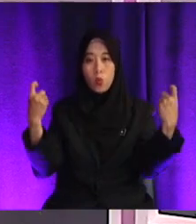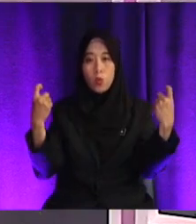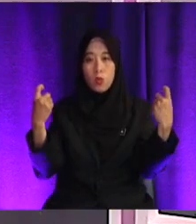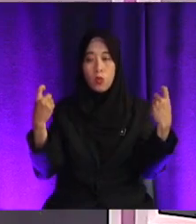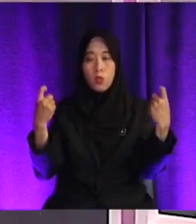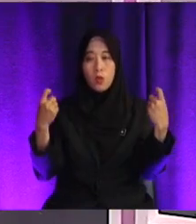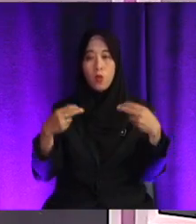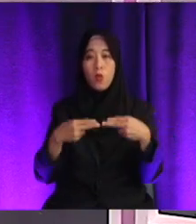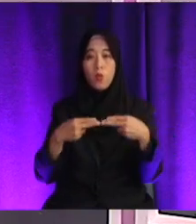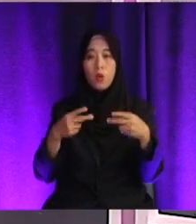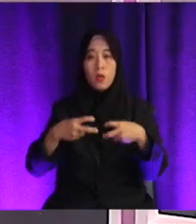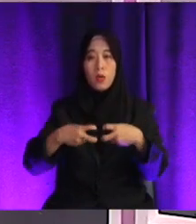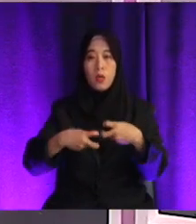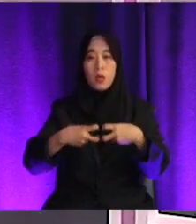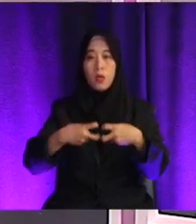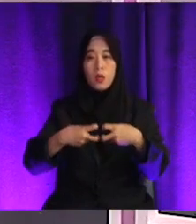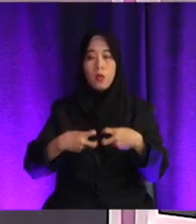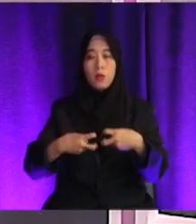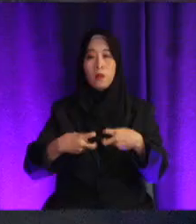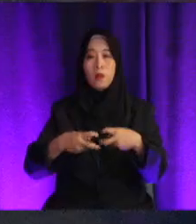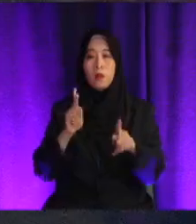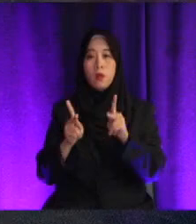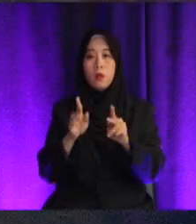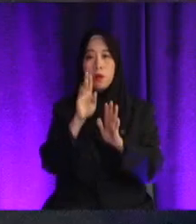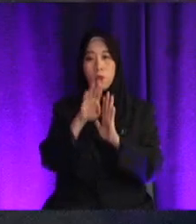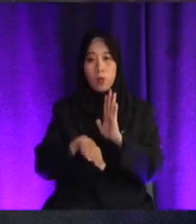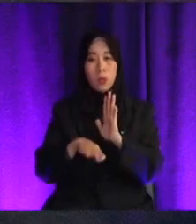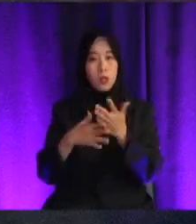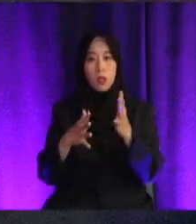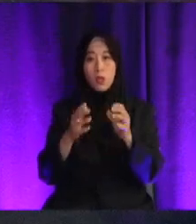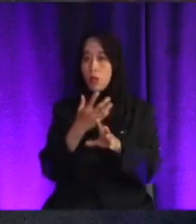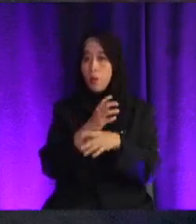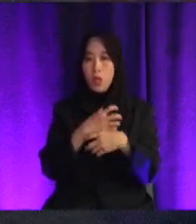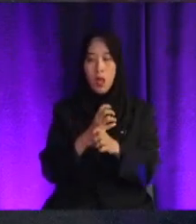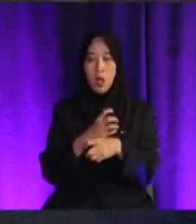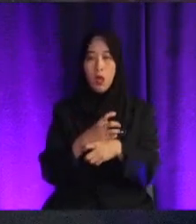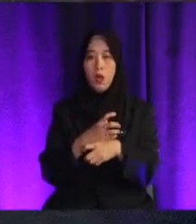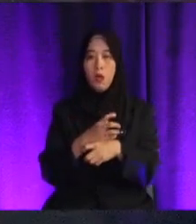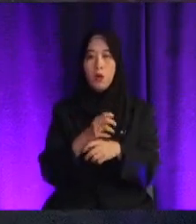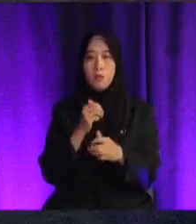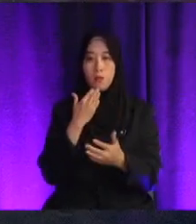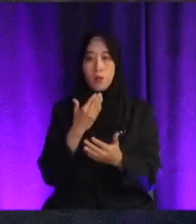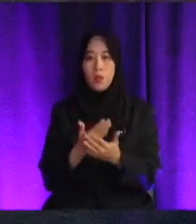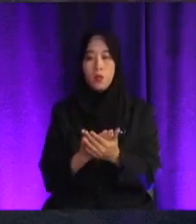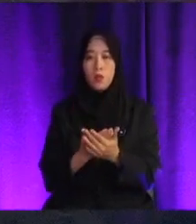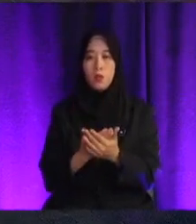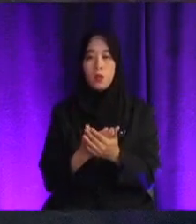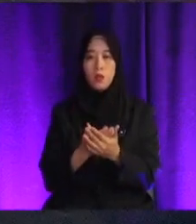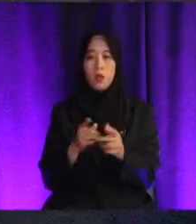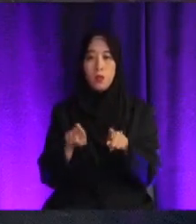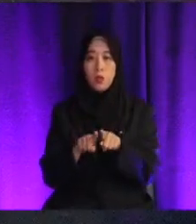memutuskan hubungan itulah, memutuskan litar tu. Kalau kurang tidak ada masalah lah kan? Tak ada masalah. Okey, sama juga kalau